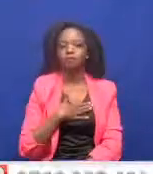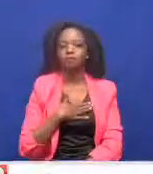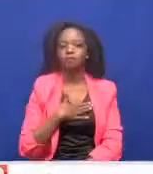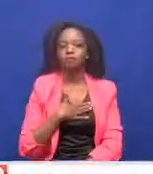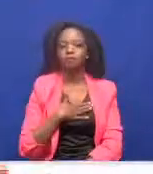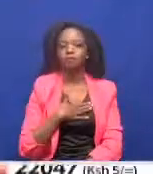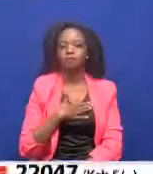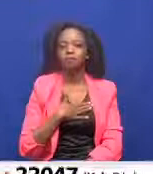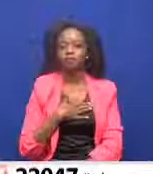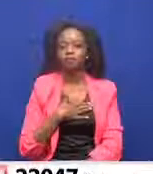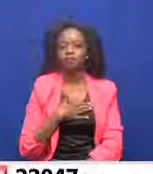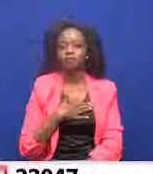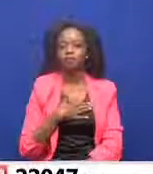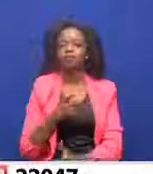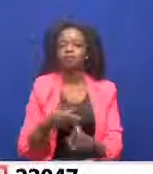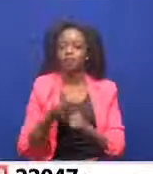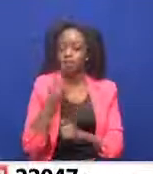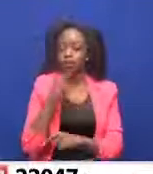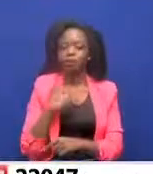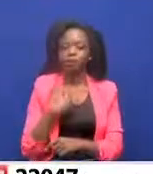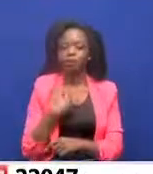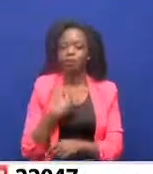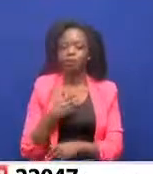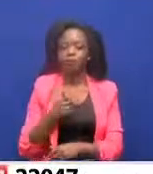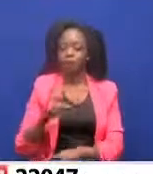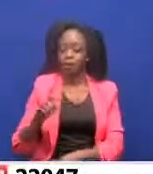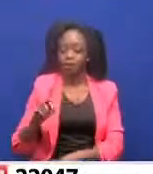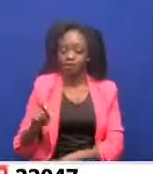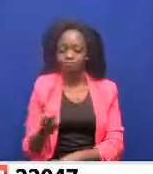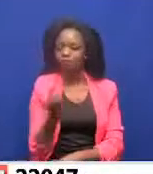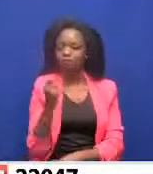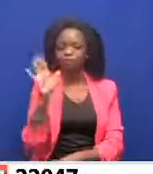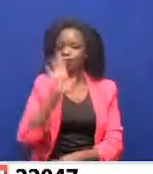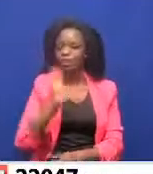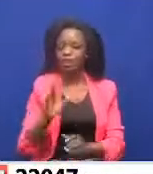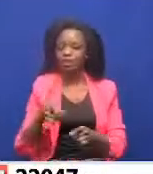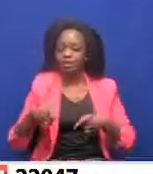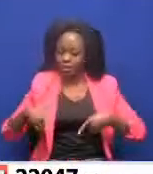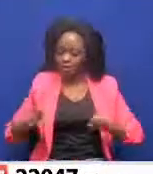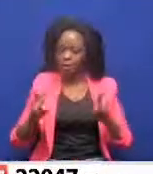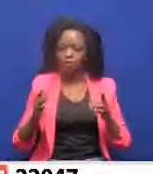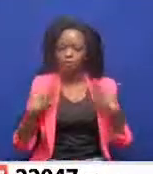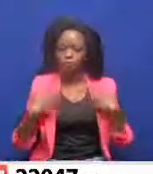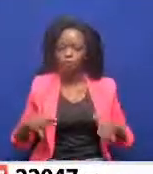Na wakaniambia usijaribu kupiga gari start. Walisukuma hiyo gari.